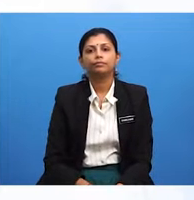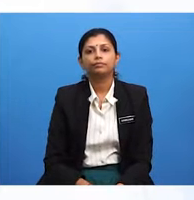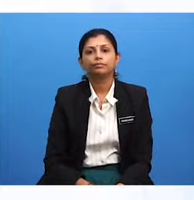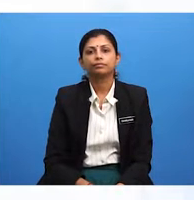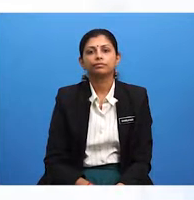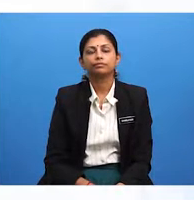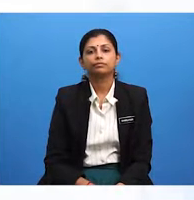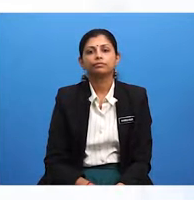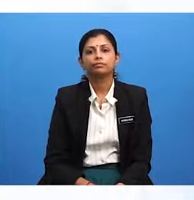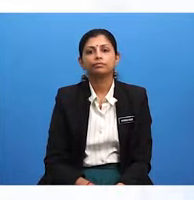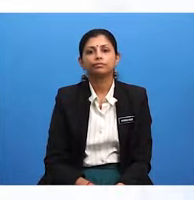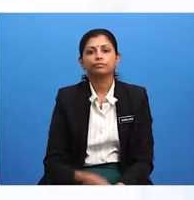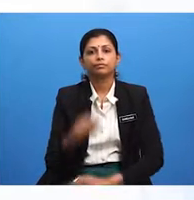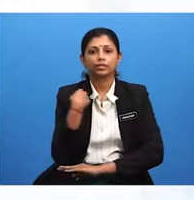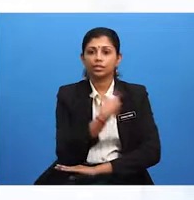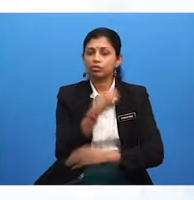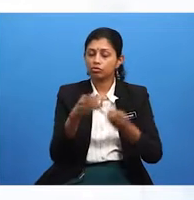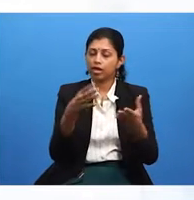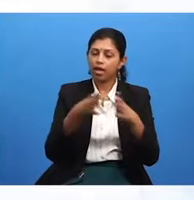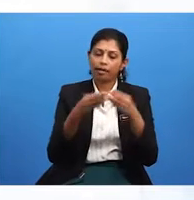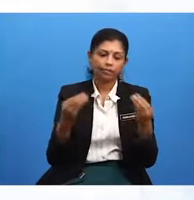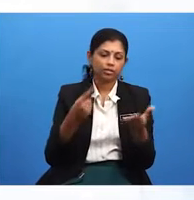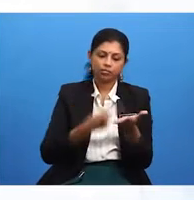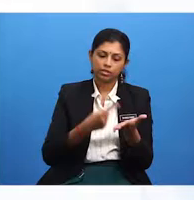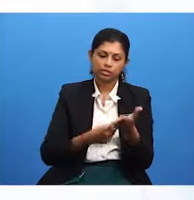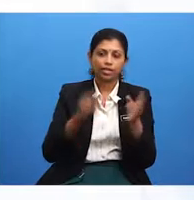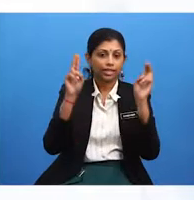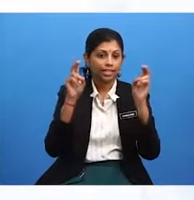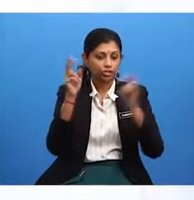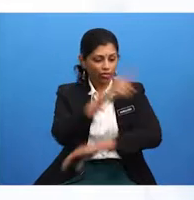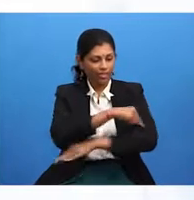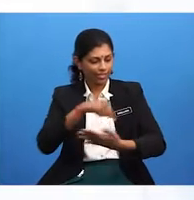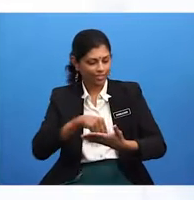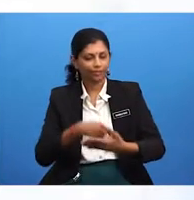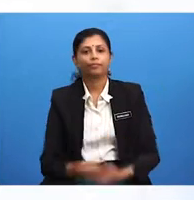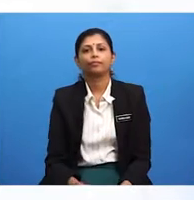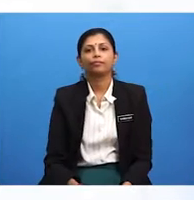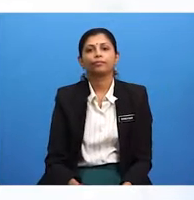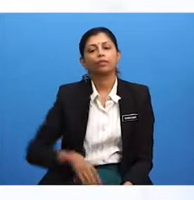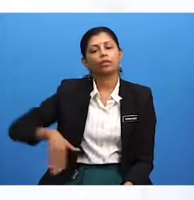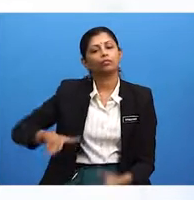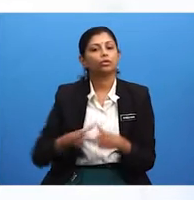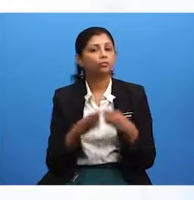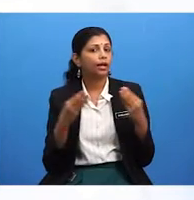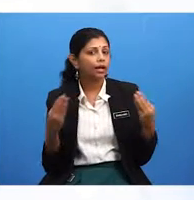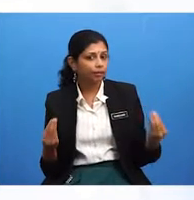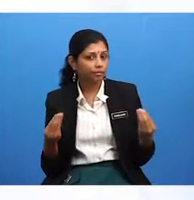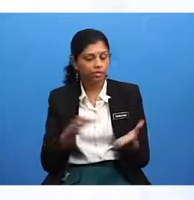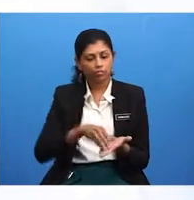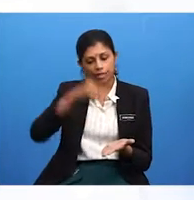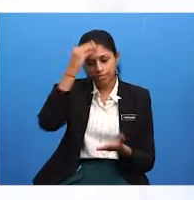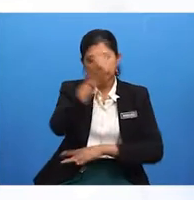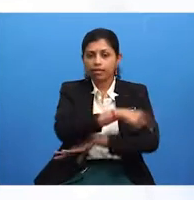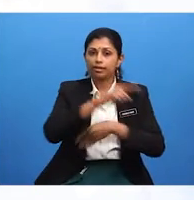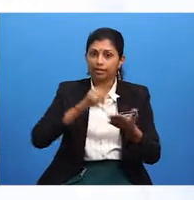Kita sudah habis membincangkan subtopik tadi. Sebelum berakhirnya sesi pembelajaran